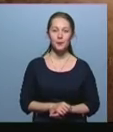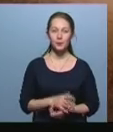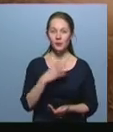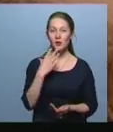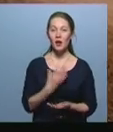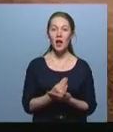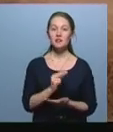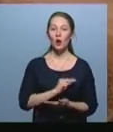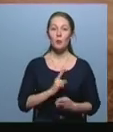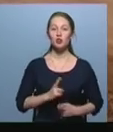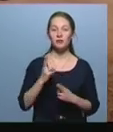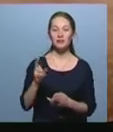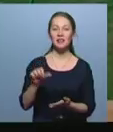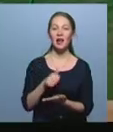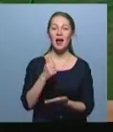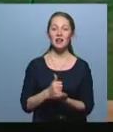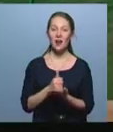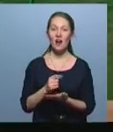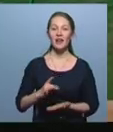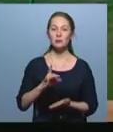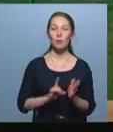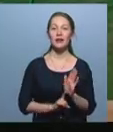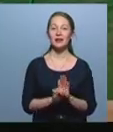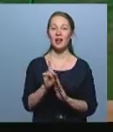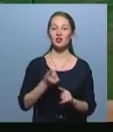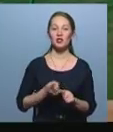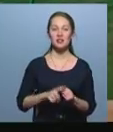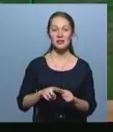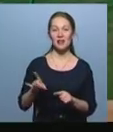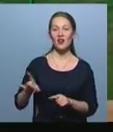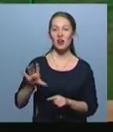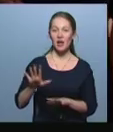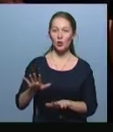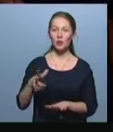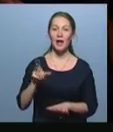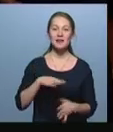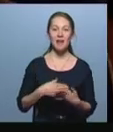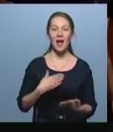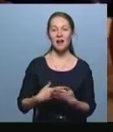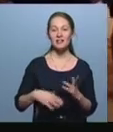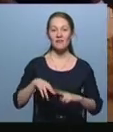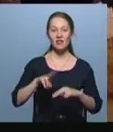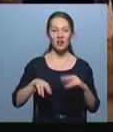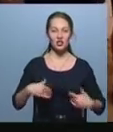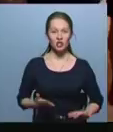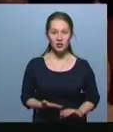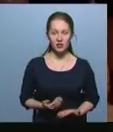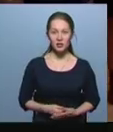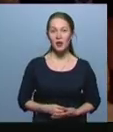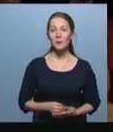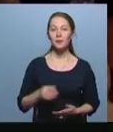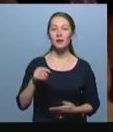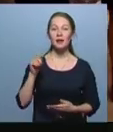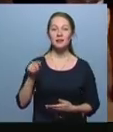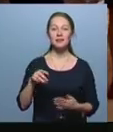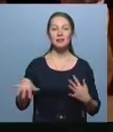в Шарканский район глава республики начал с этого юго-восточного микрорайона, где активно ведется жилищное строительство. Шарканцам буквально на